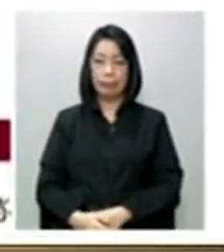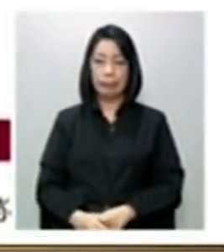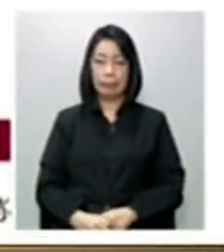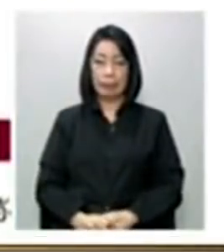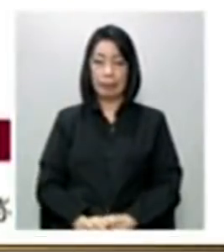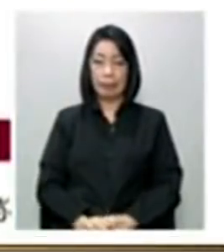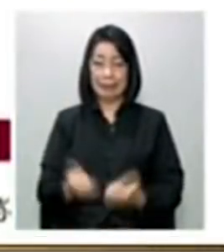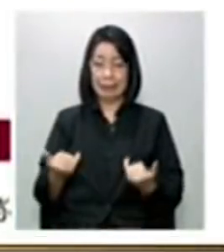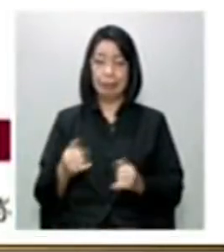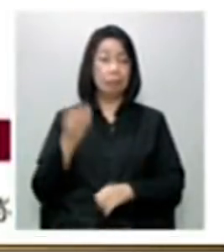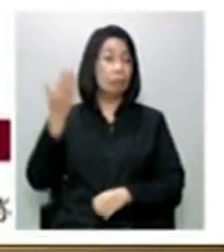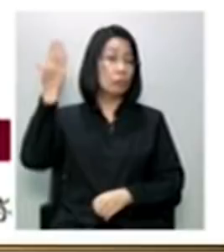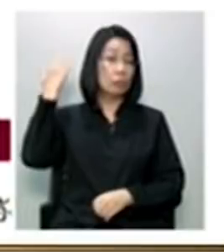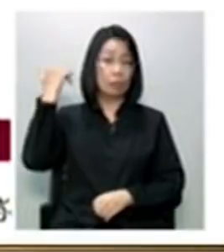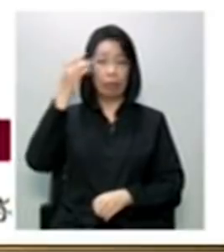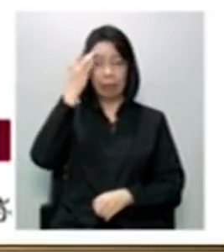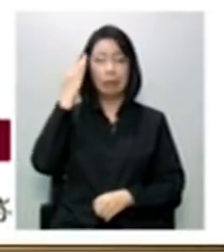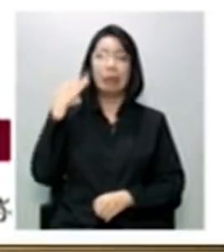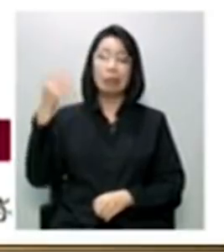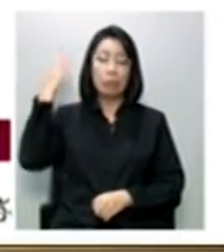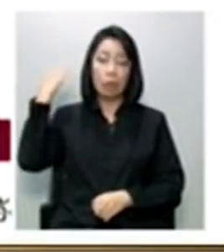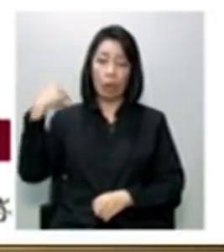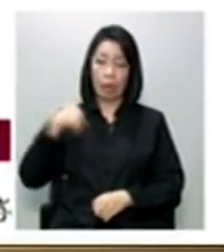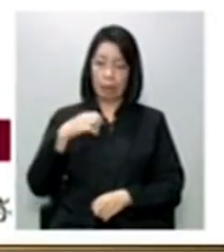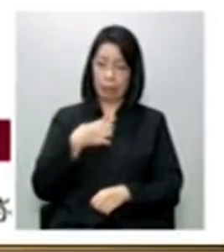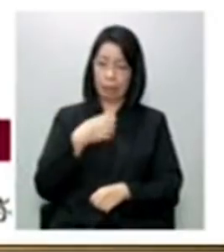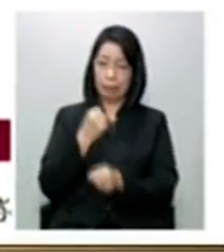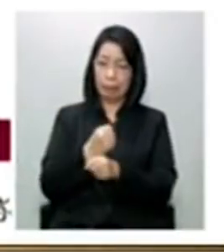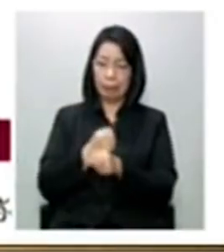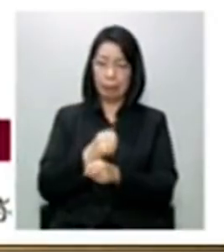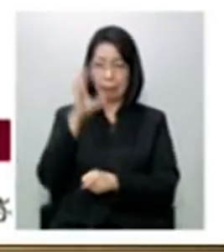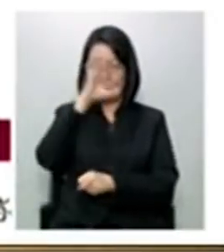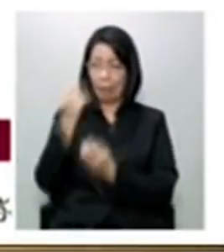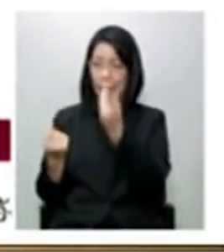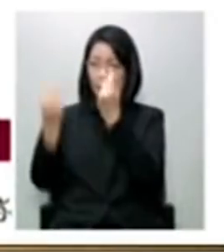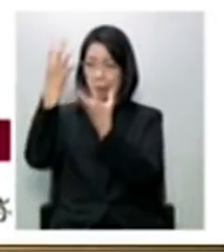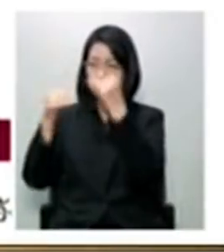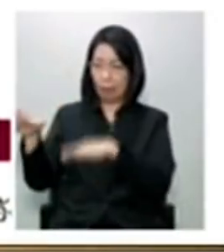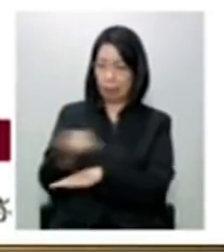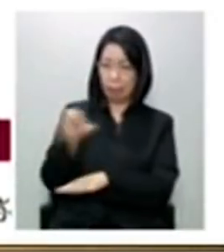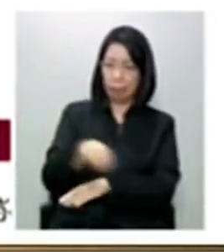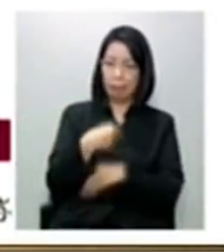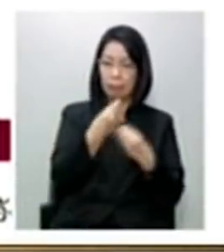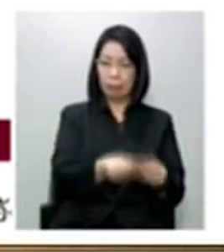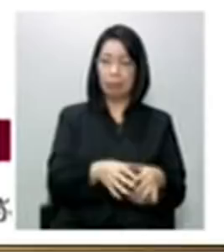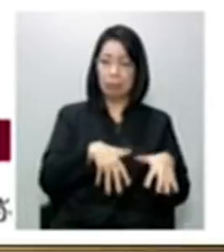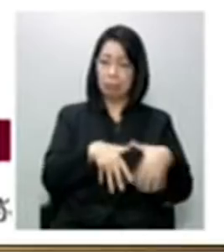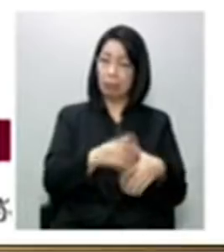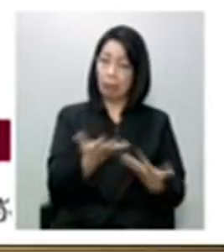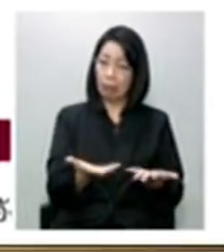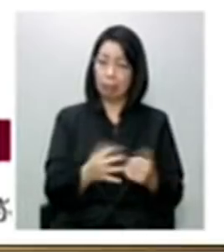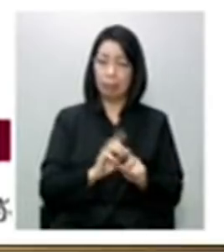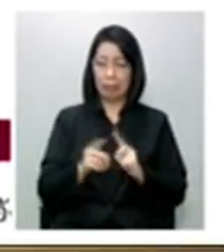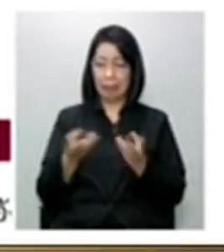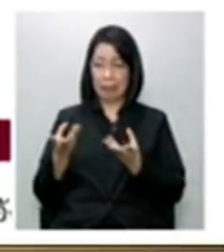ในขณะที่ผ่านมาเรากำลังทวงคืนผืนป่าจากพี่น้องประชาชนเราไม่เคยหันกลับมามองดูตัวเองเลยครับว่าที่ดินของ